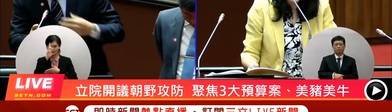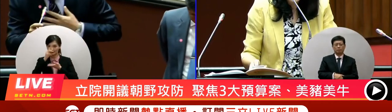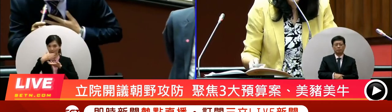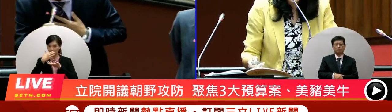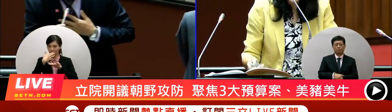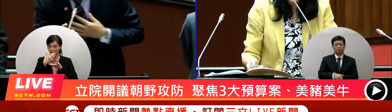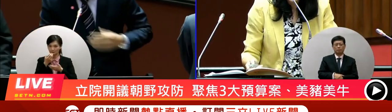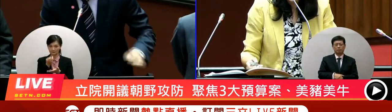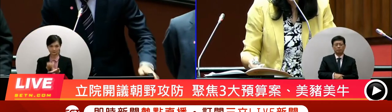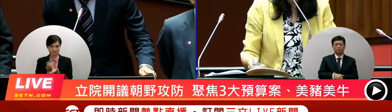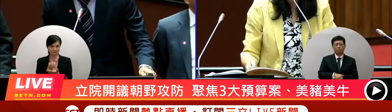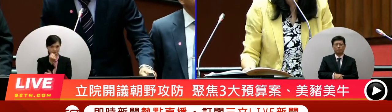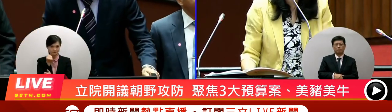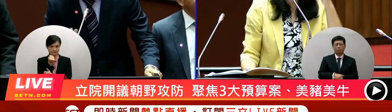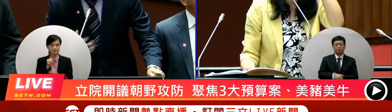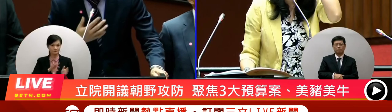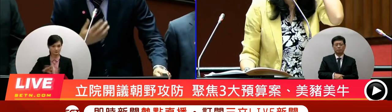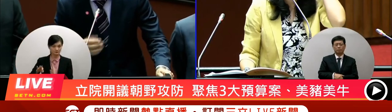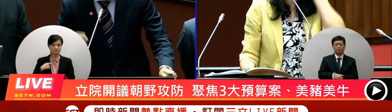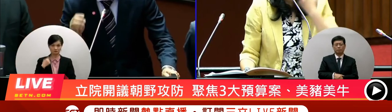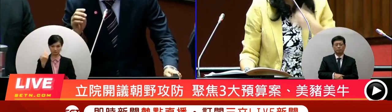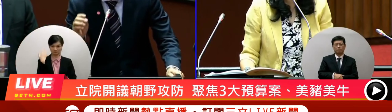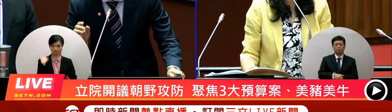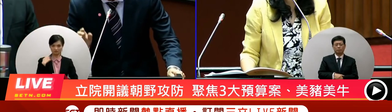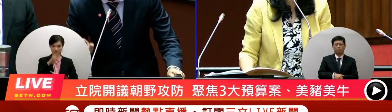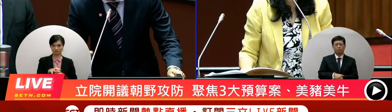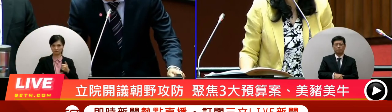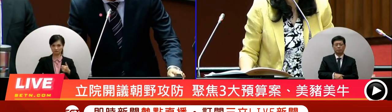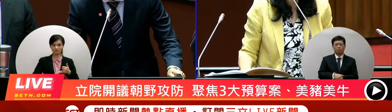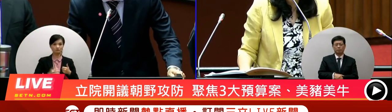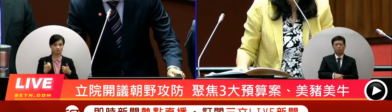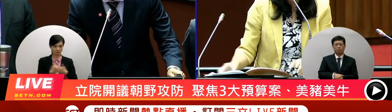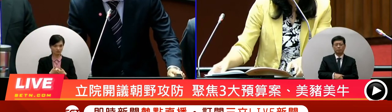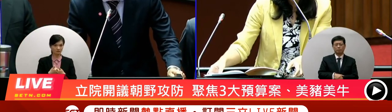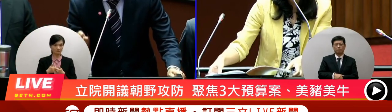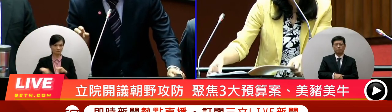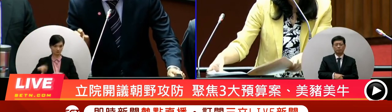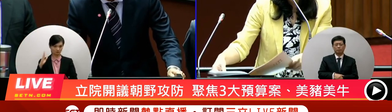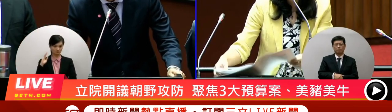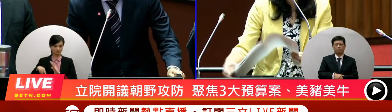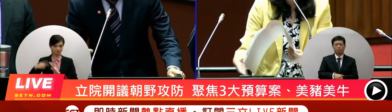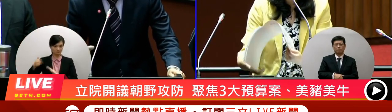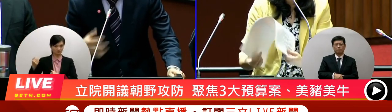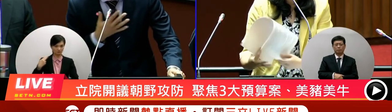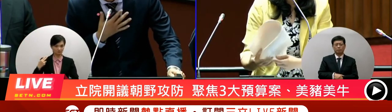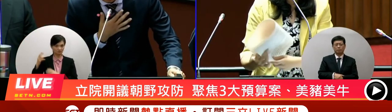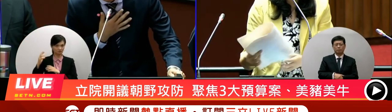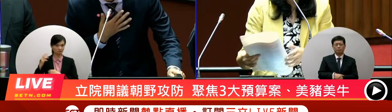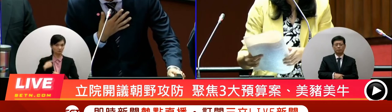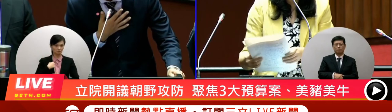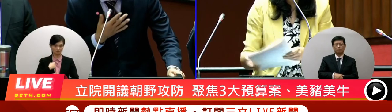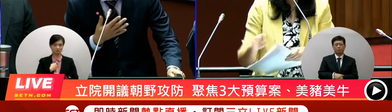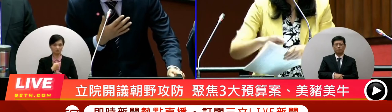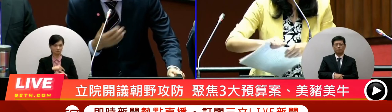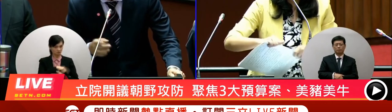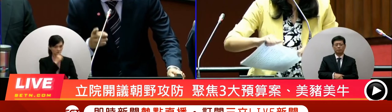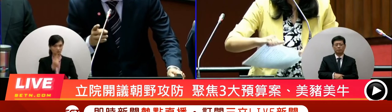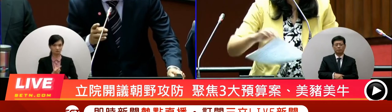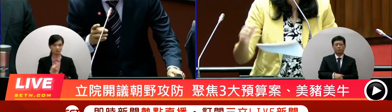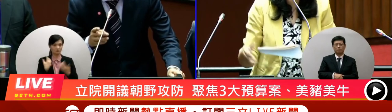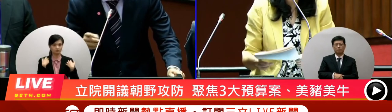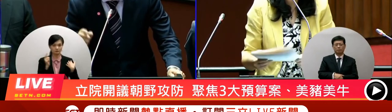把关，农委会之前在院长要求底下，针对蔬菜水果跟肉品全部由农委会抽，我们